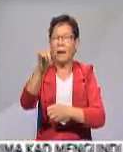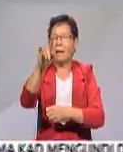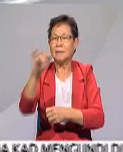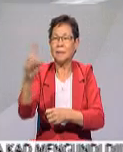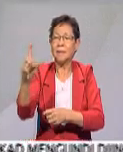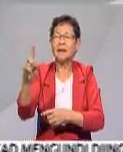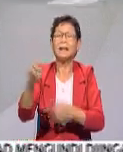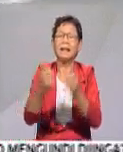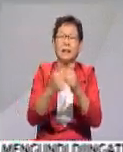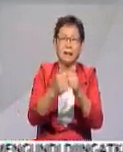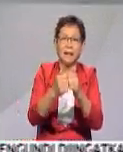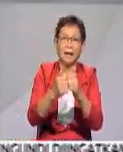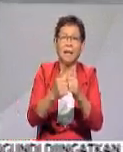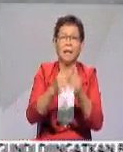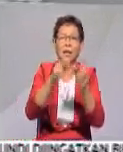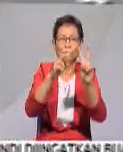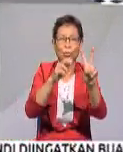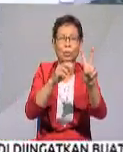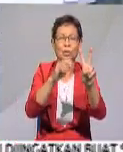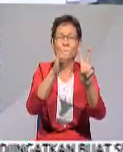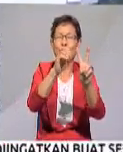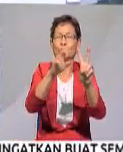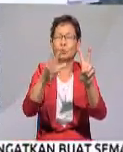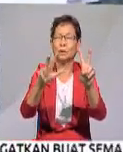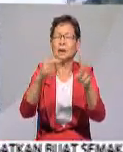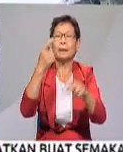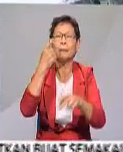Mahmud dengan 203 mata.